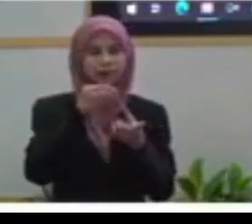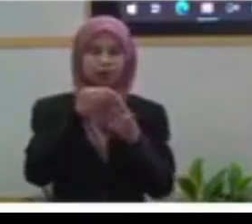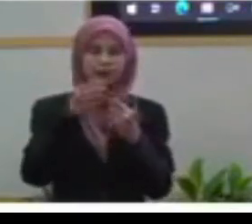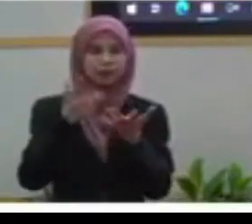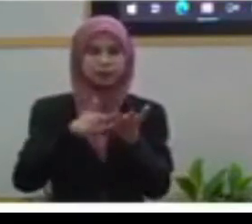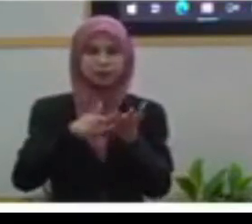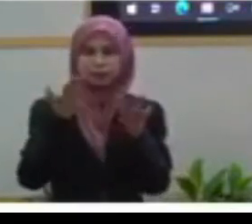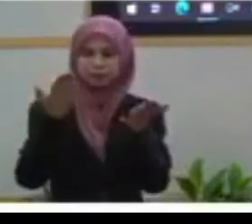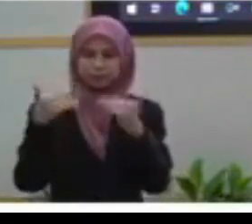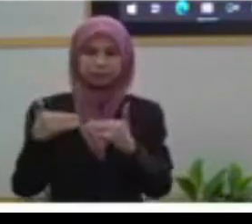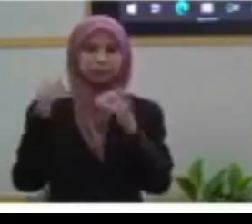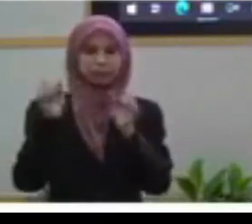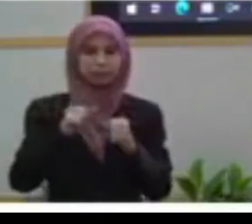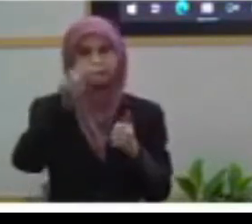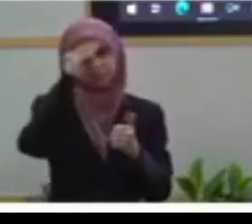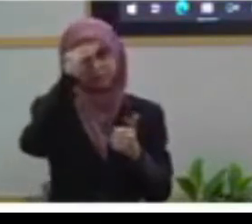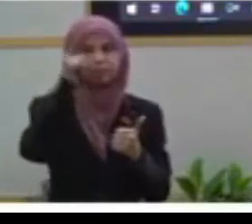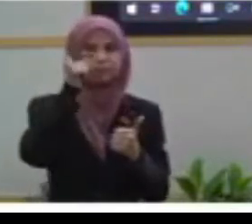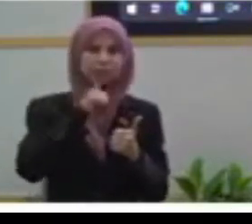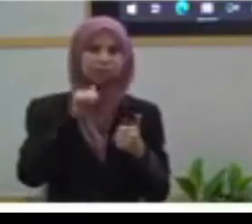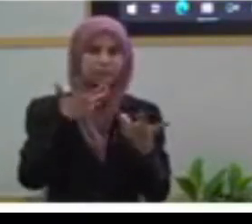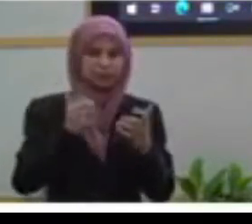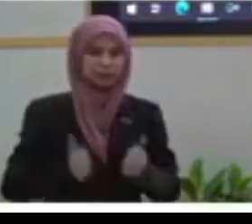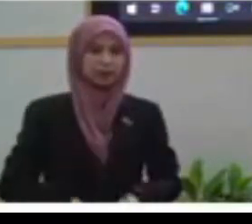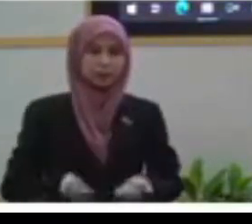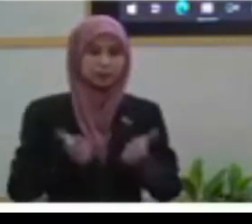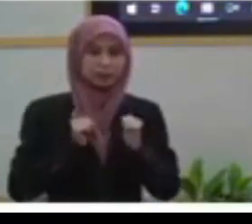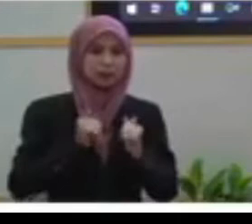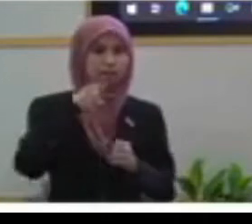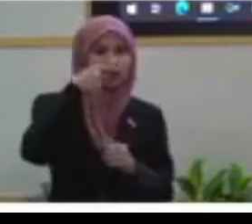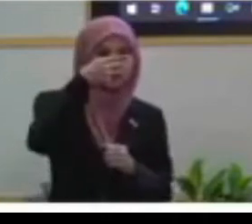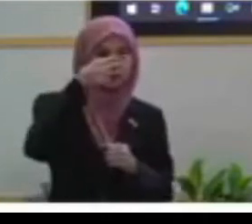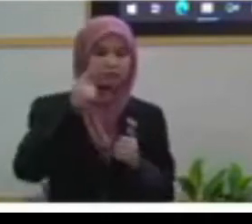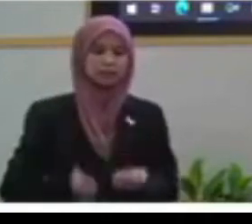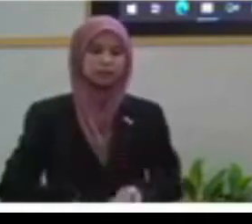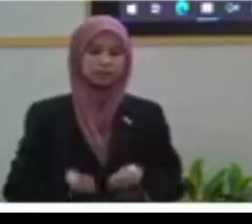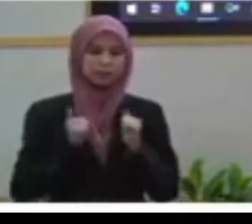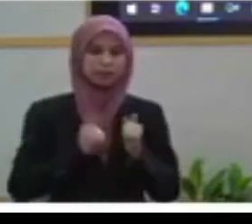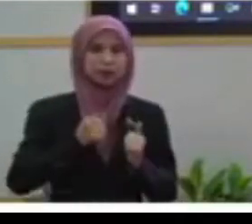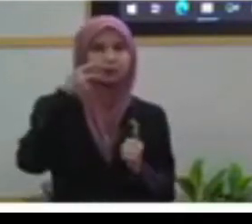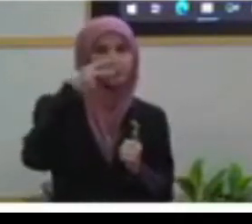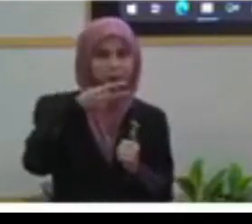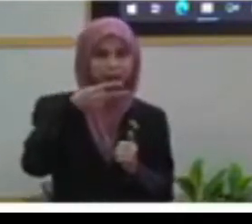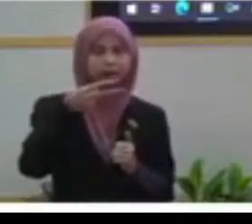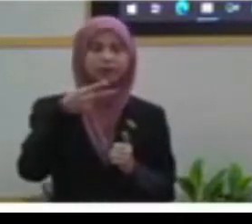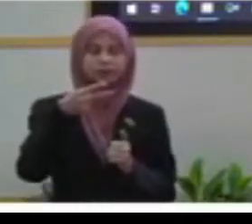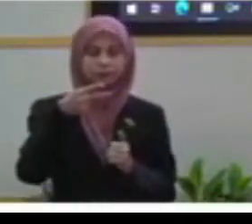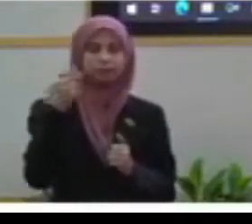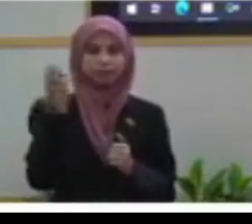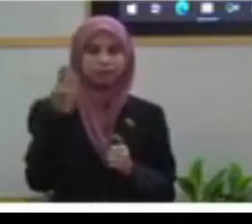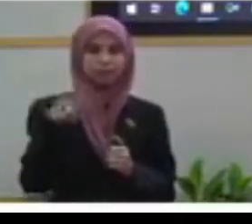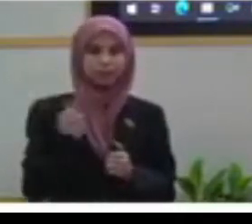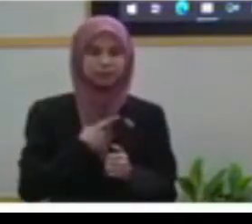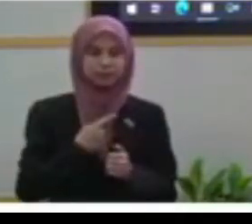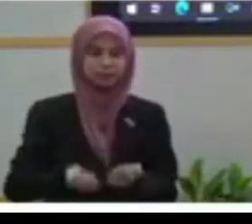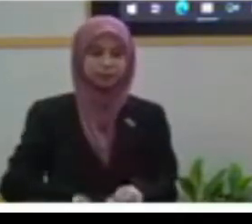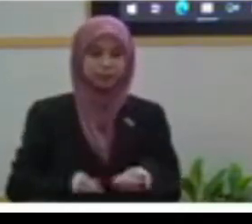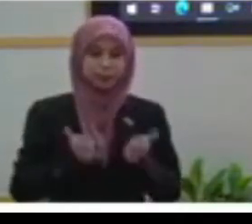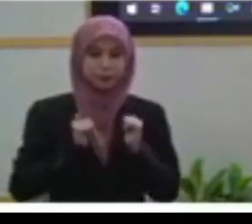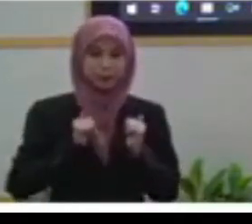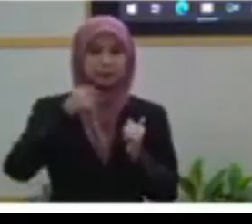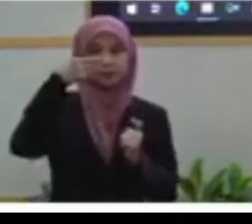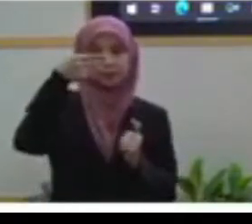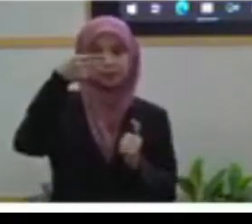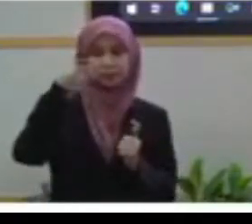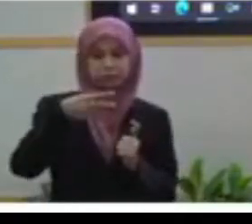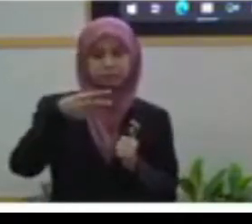alamat. Alamat 1, alamat 2, tujuan dia untuk komputer. Sebab bila komputer kita tulis alamat Jalan